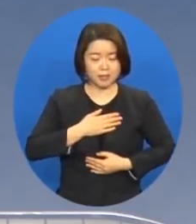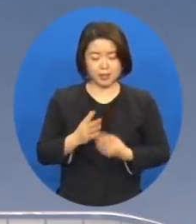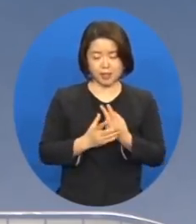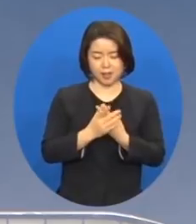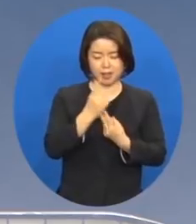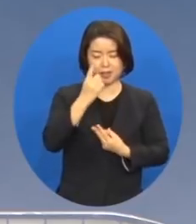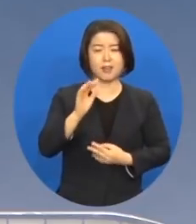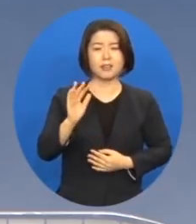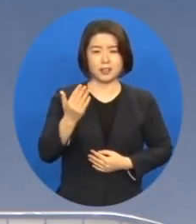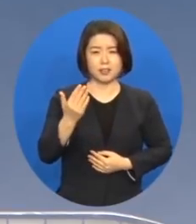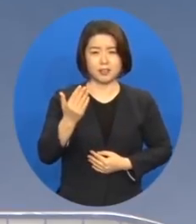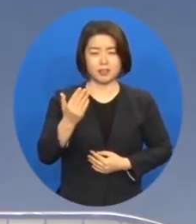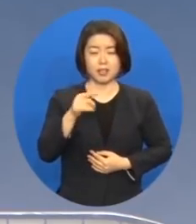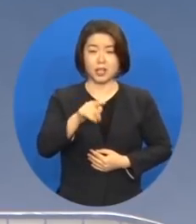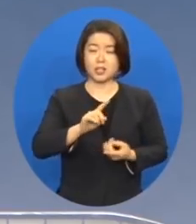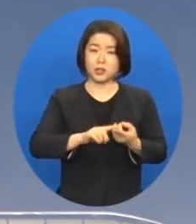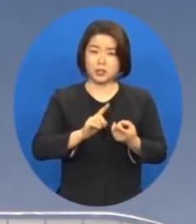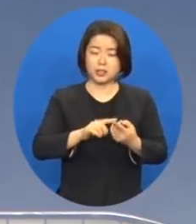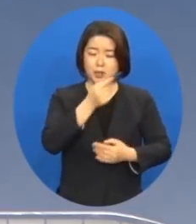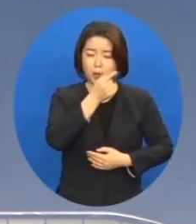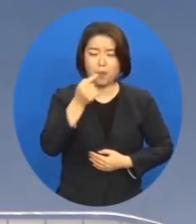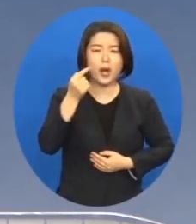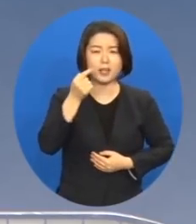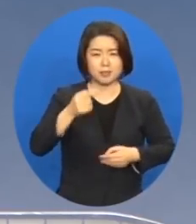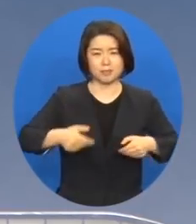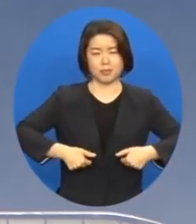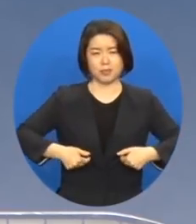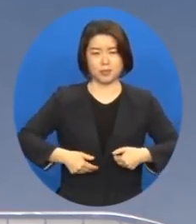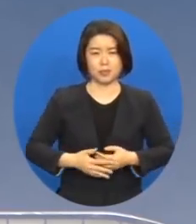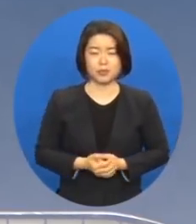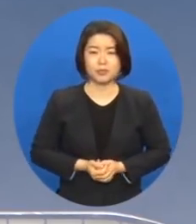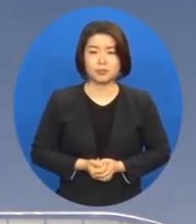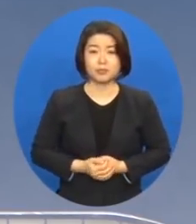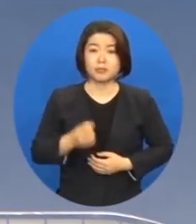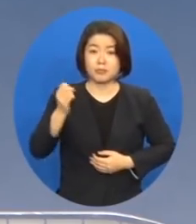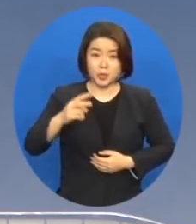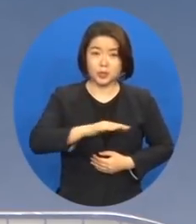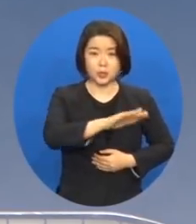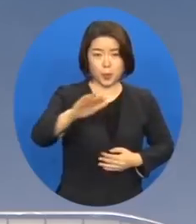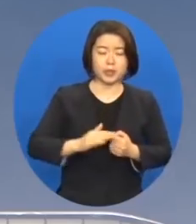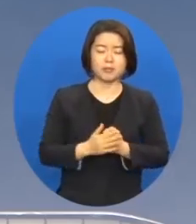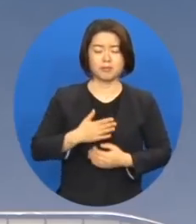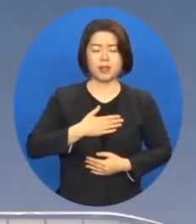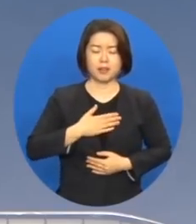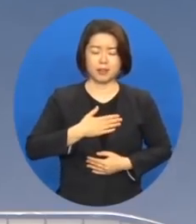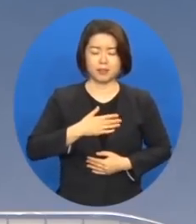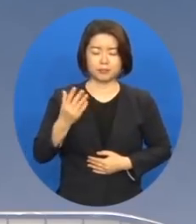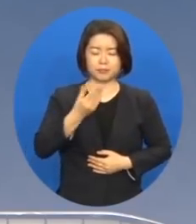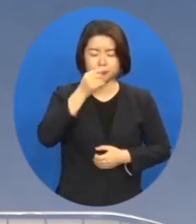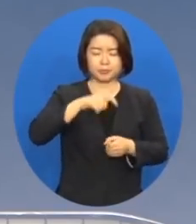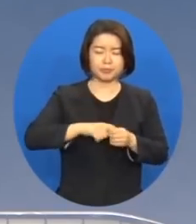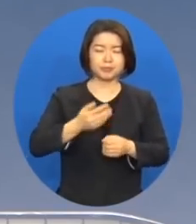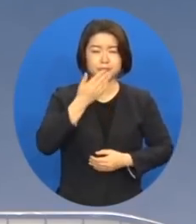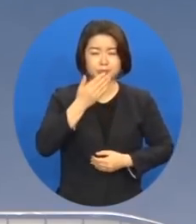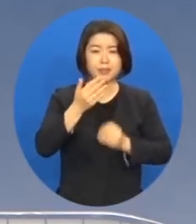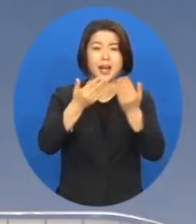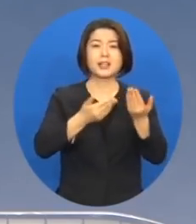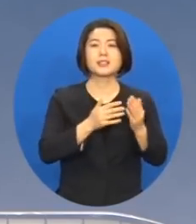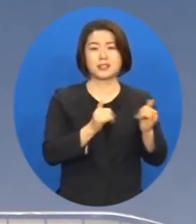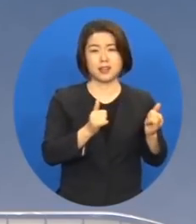되었구나, 그 사실을 확인하라는 거예요. 그리고 우리는 내가 성찬 받았 사람이다,